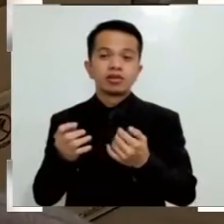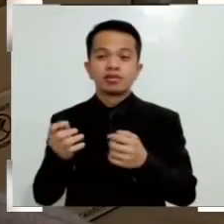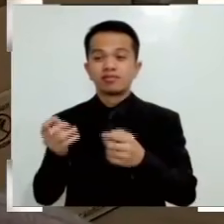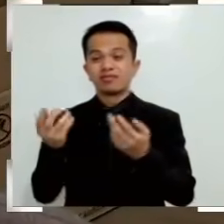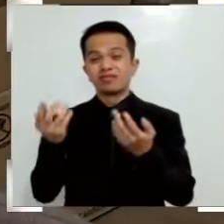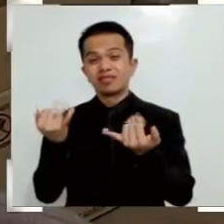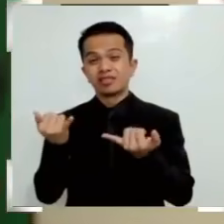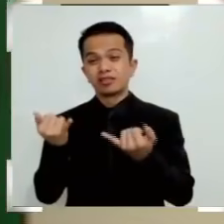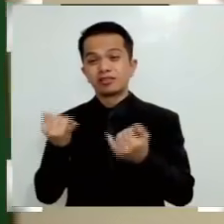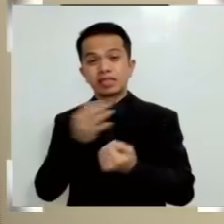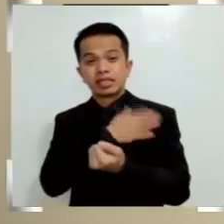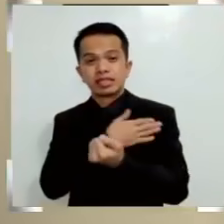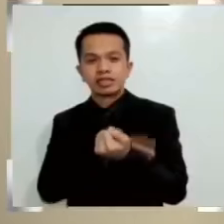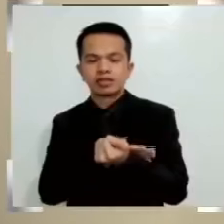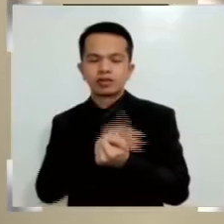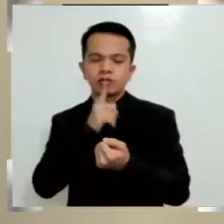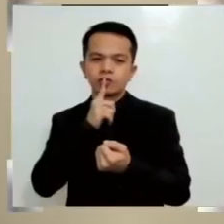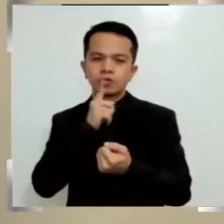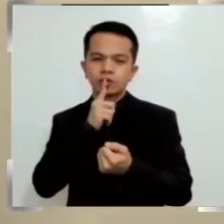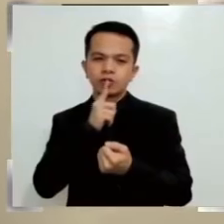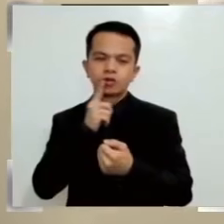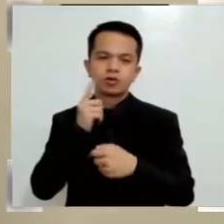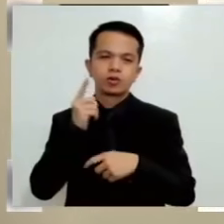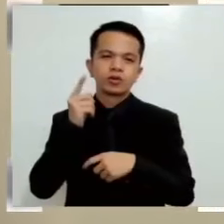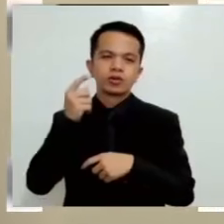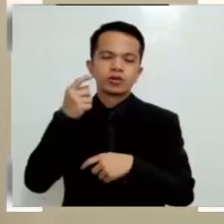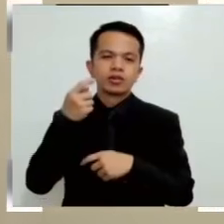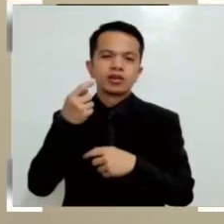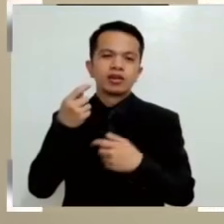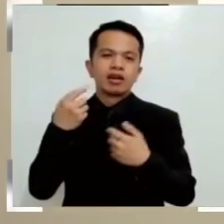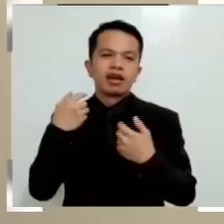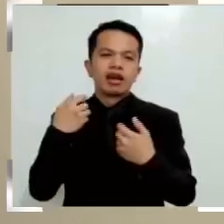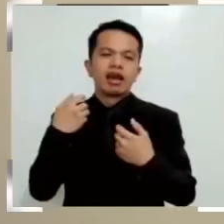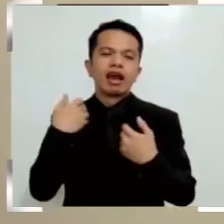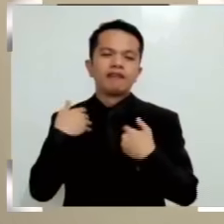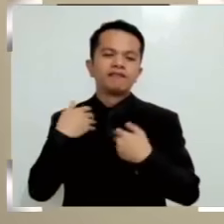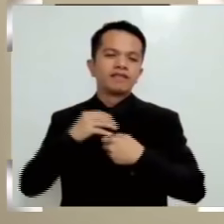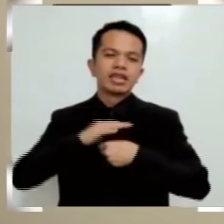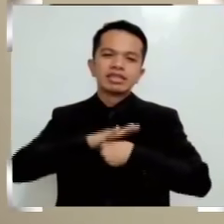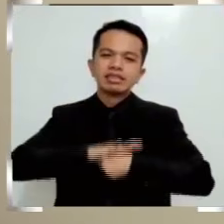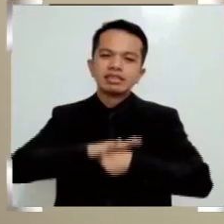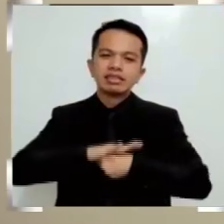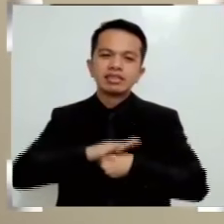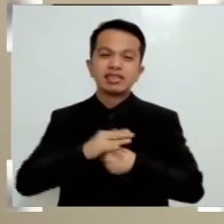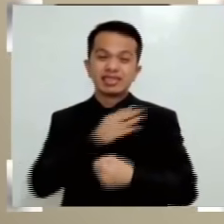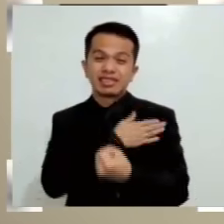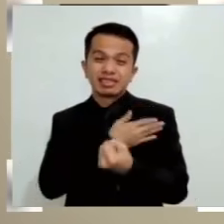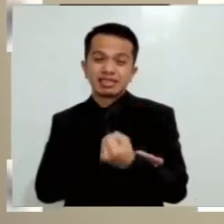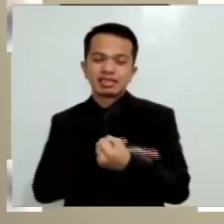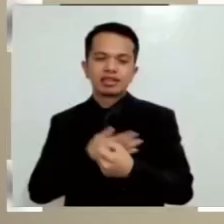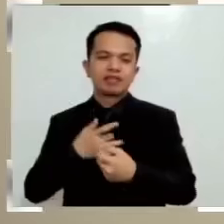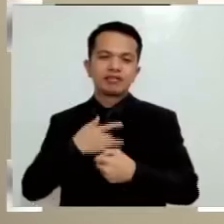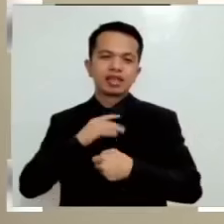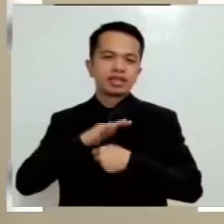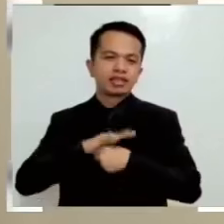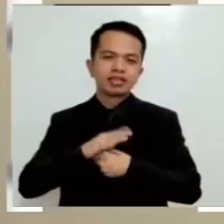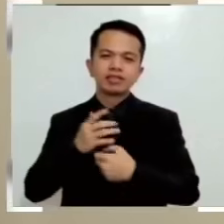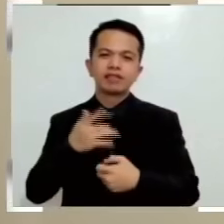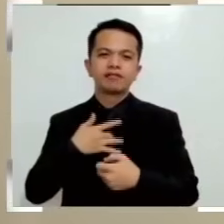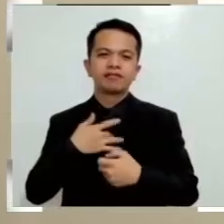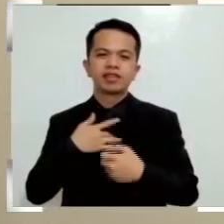pagkawala ng ama nagkaroon siya ng anxiety depression sa pagkakawala ng tatay